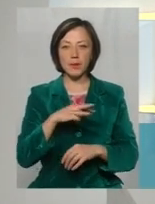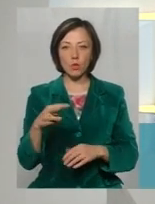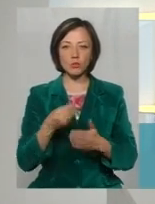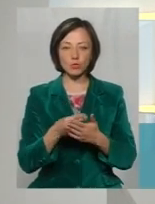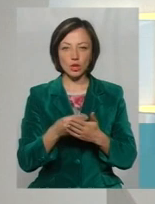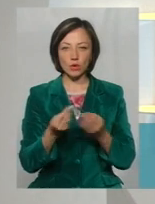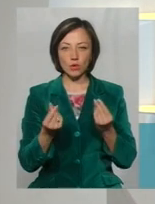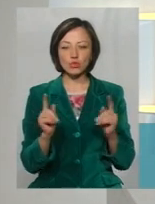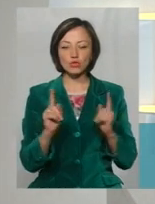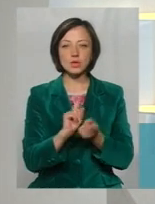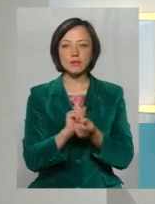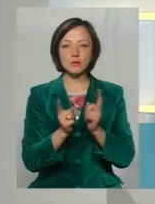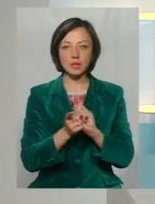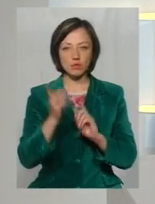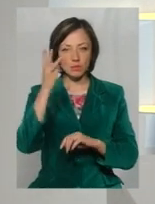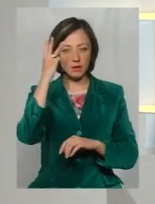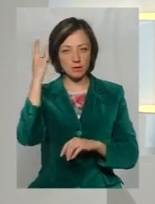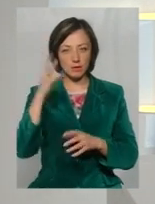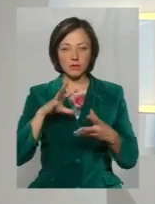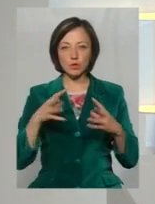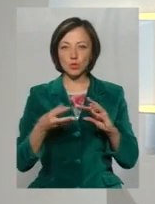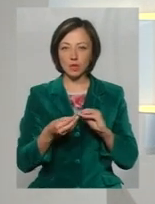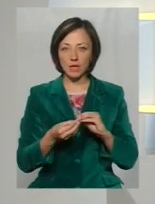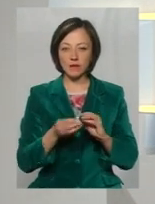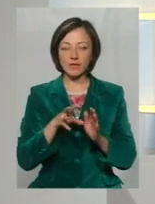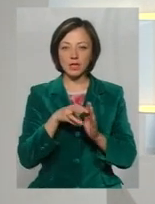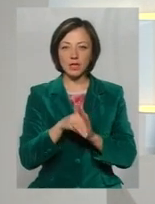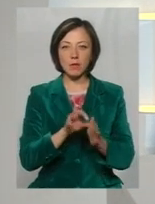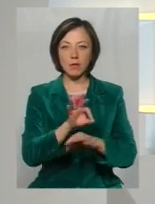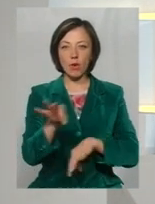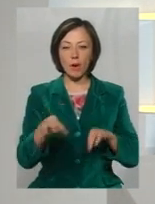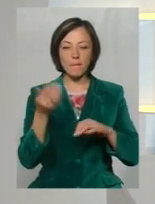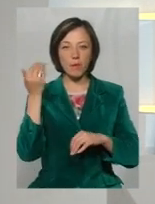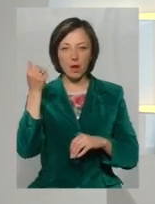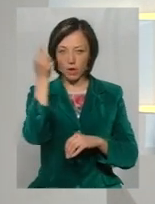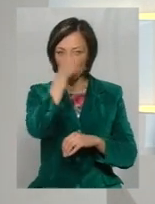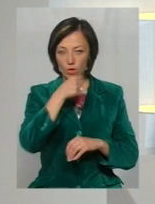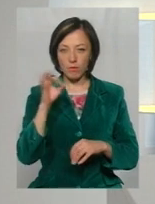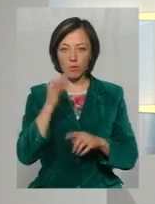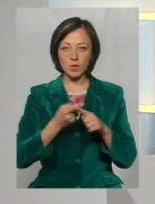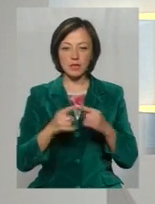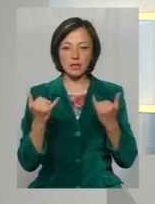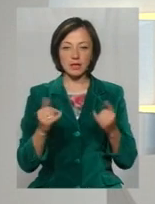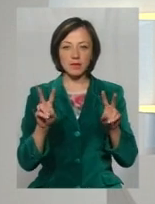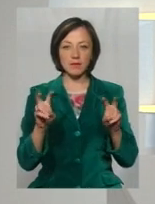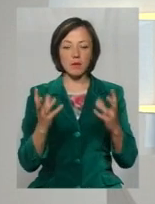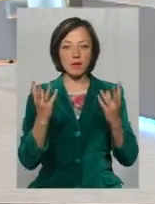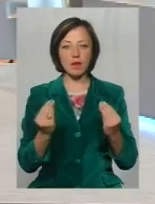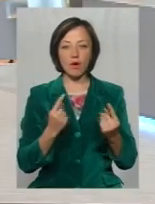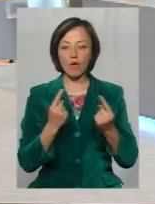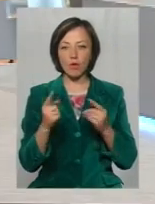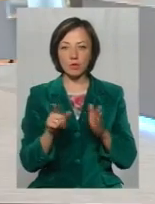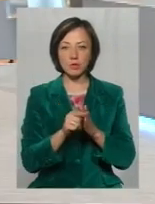коштів. Що змінилось в обласному центрі в результаті втілення проєктів попередніх років? Про це нині у темі дня говоримо